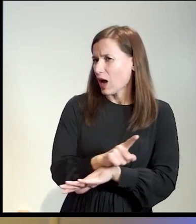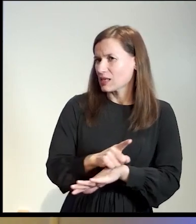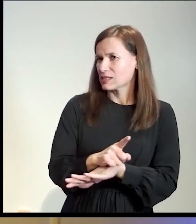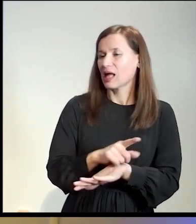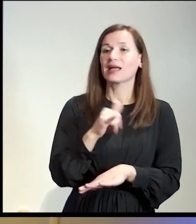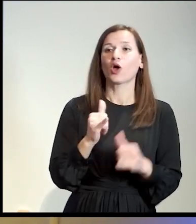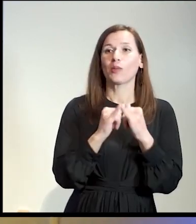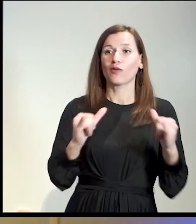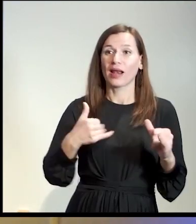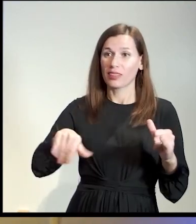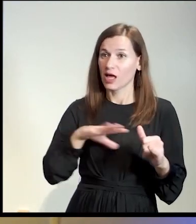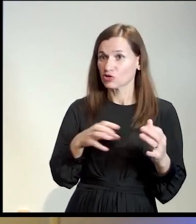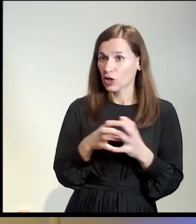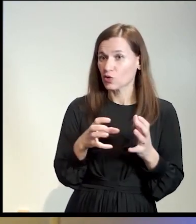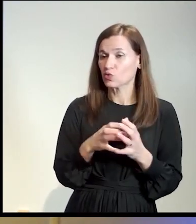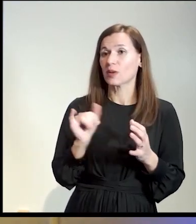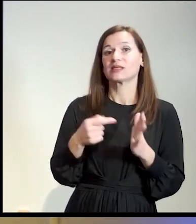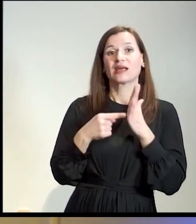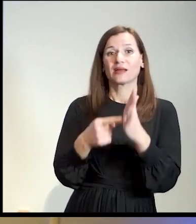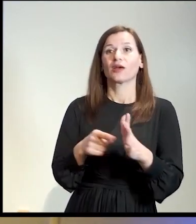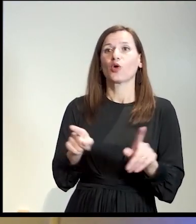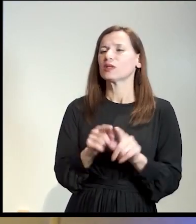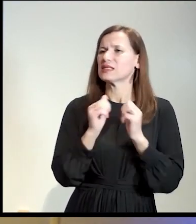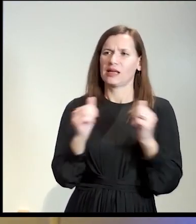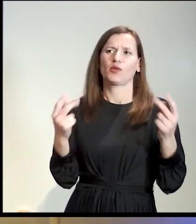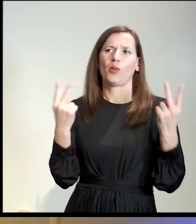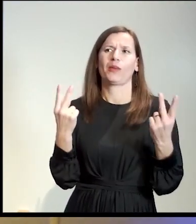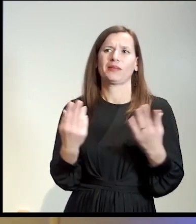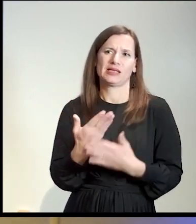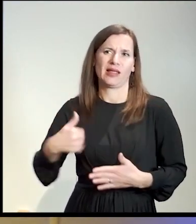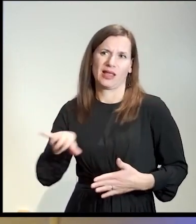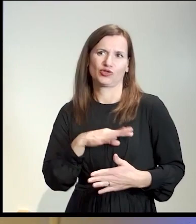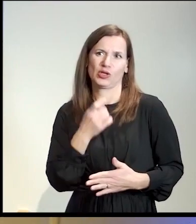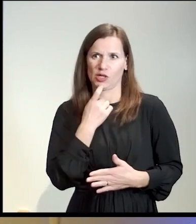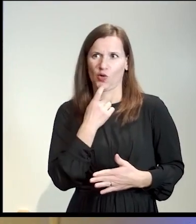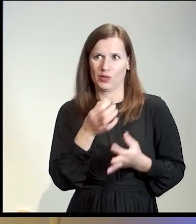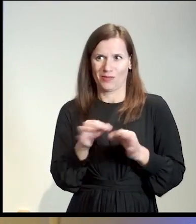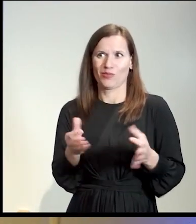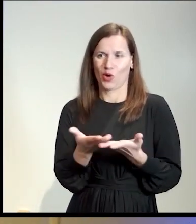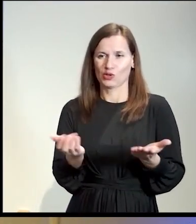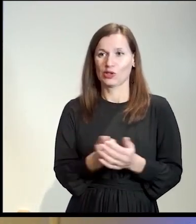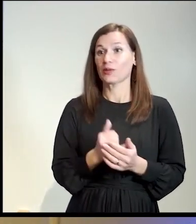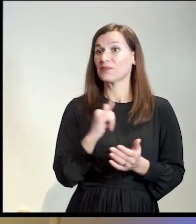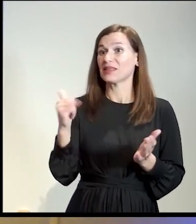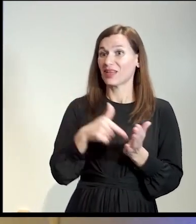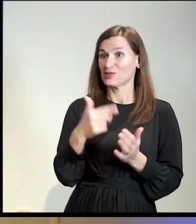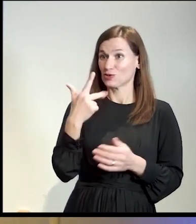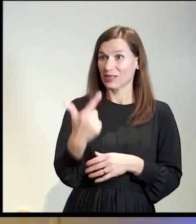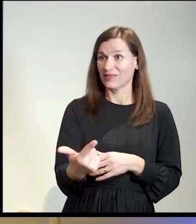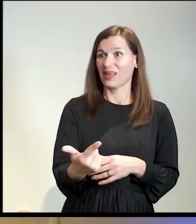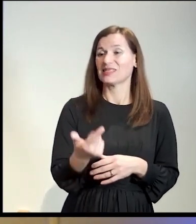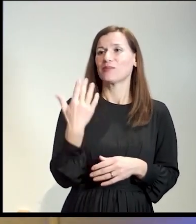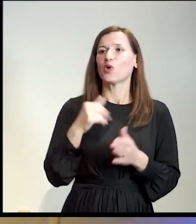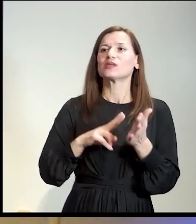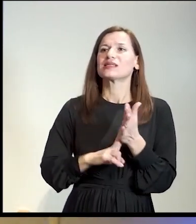naša družba in se je izkazala kot izjemno pomembna za naš jezikovni prostor. Leto 2023 je bilo